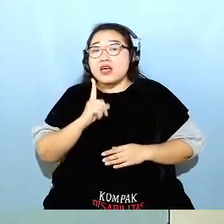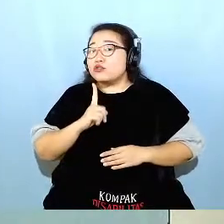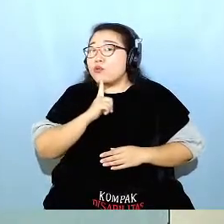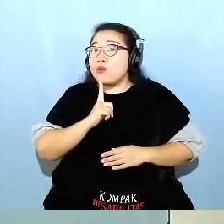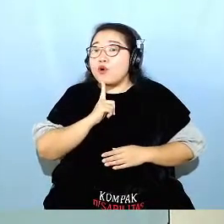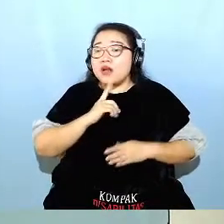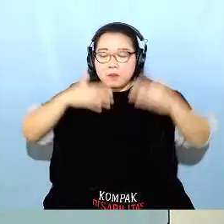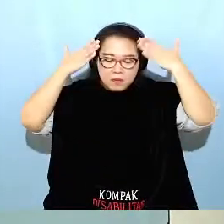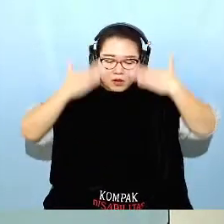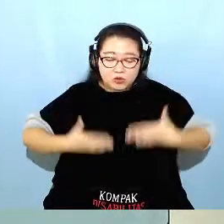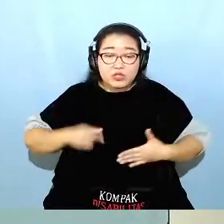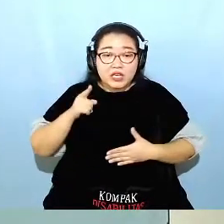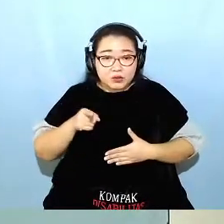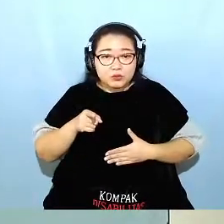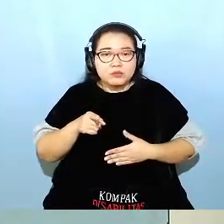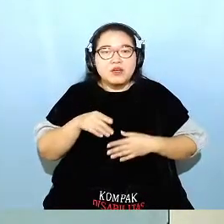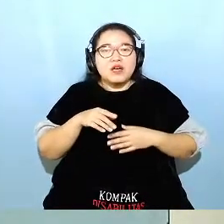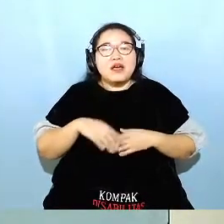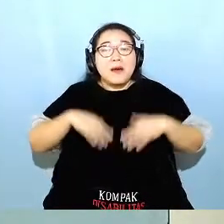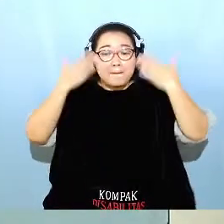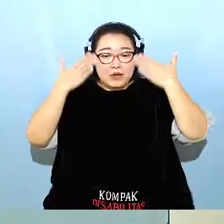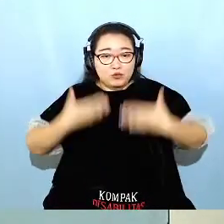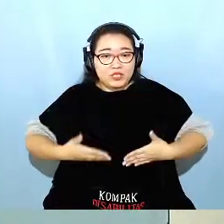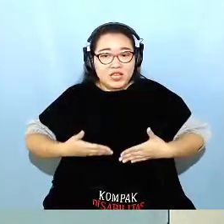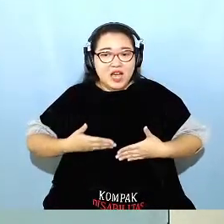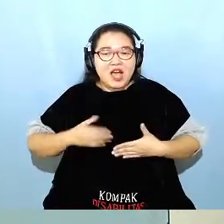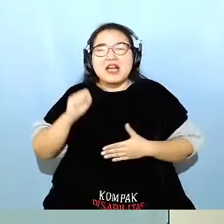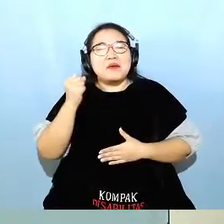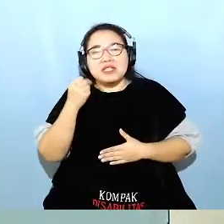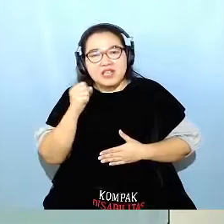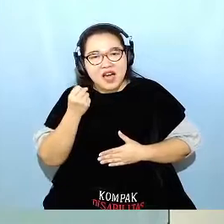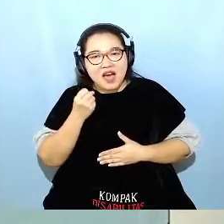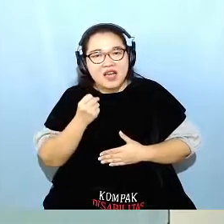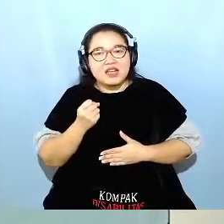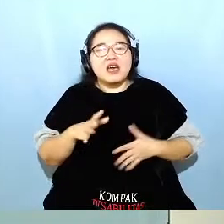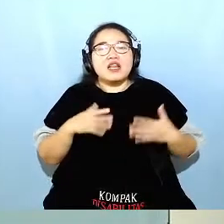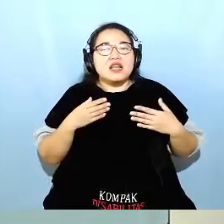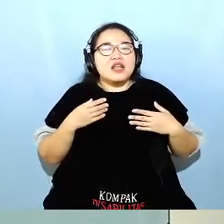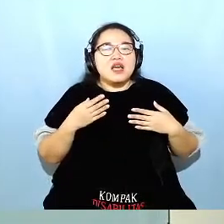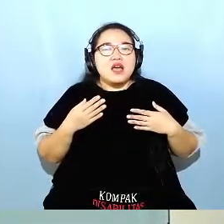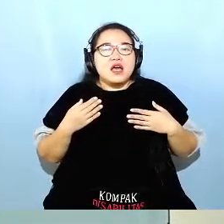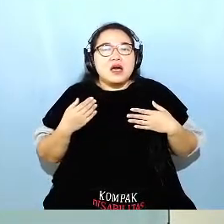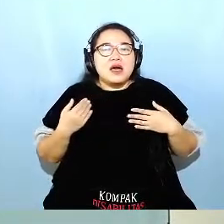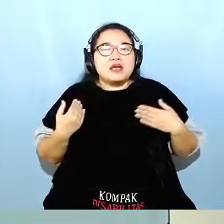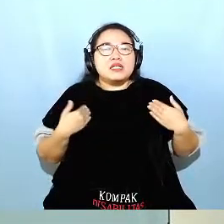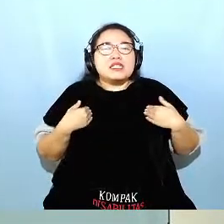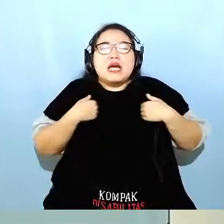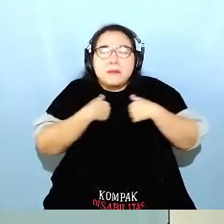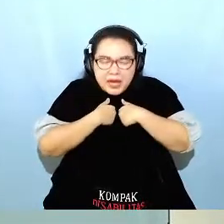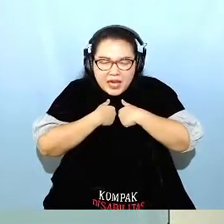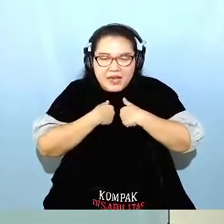Bahasa dikacaukan. Sedangkan pada kaitan hari raya Pentakosta